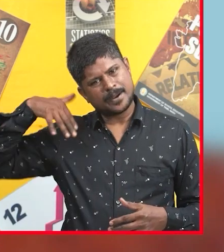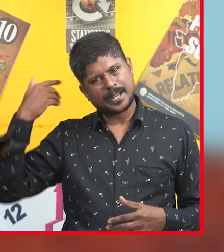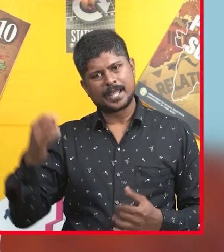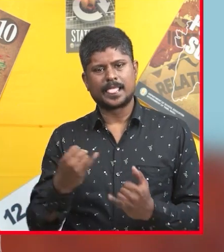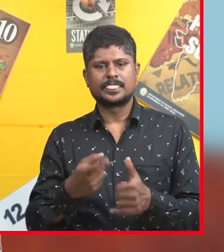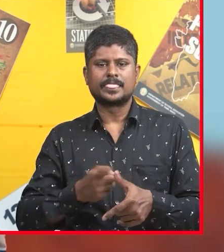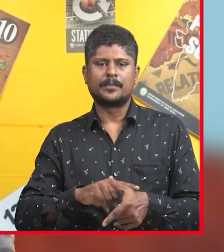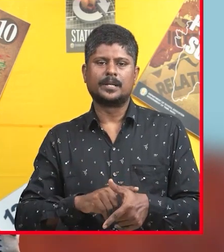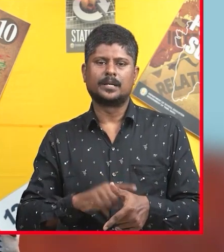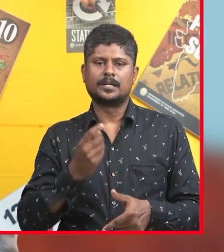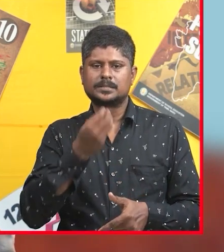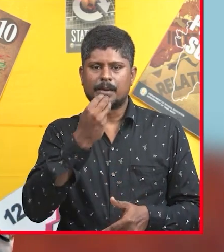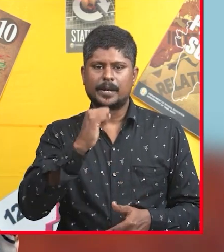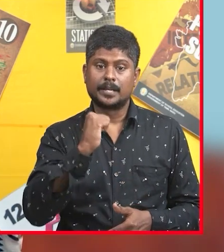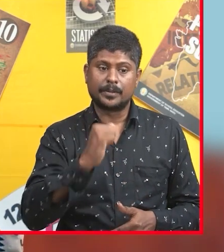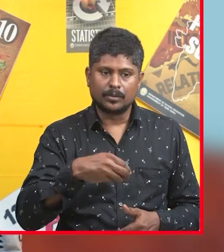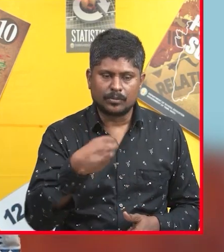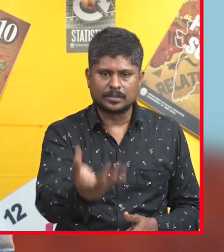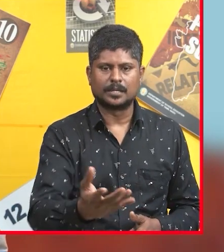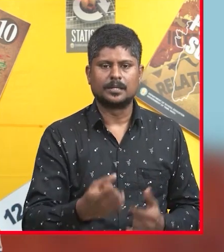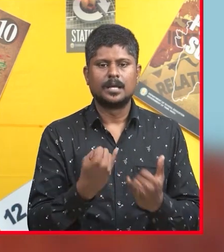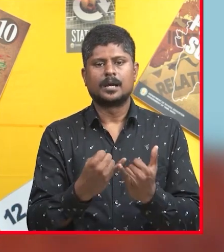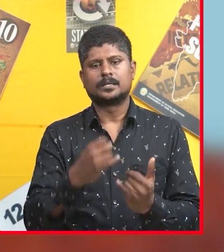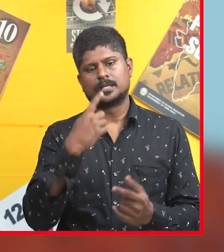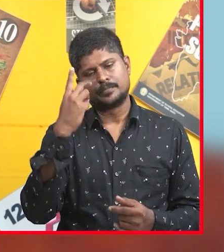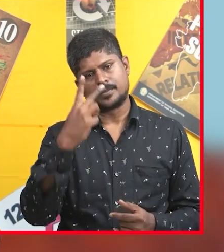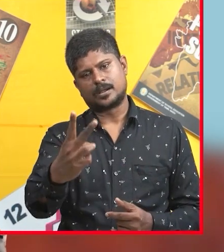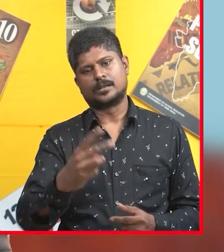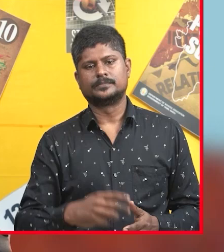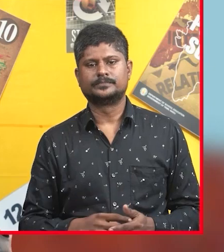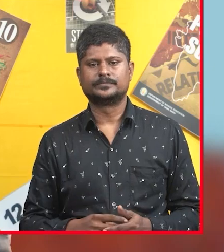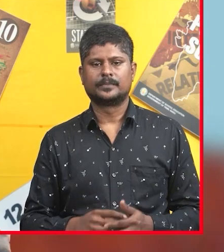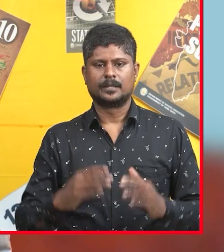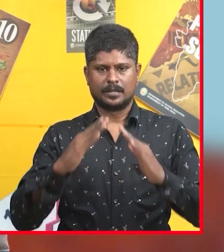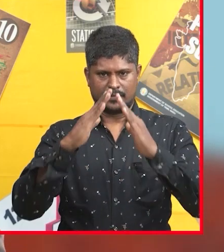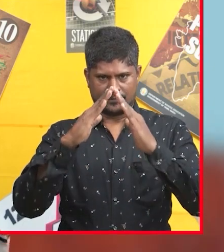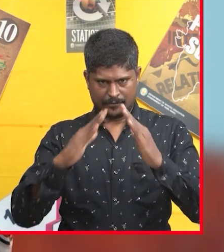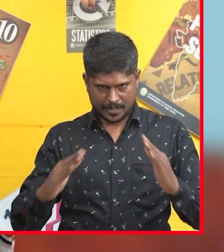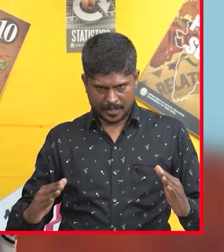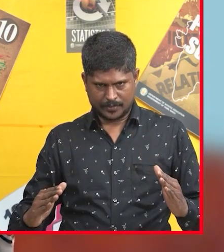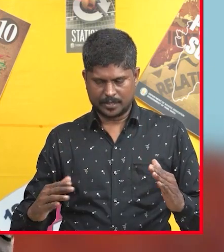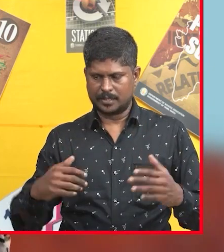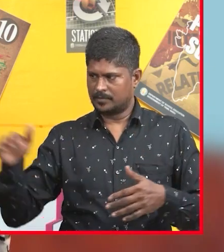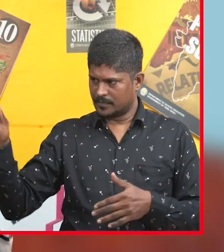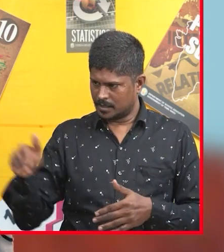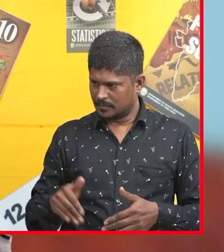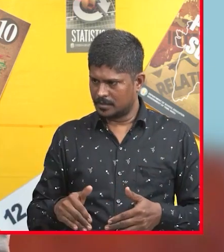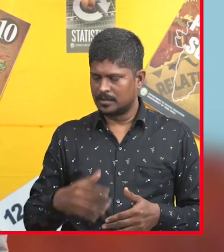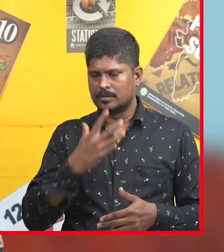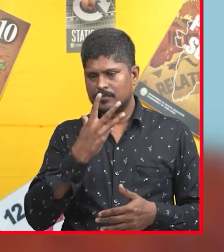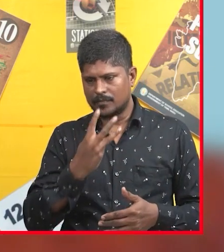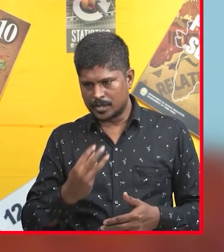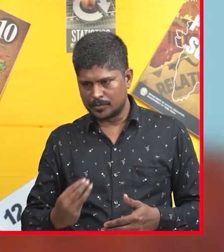எப்படி விருந்தோம்பல் செஞ்சாங்க அப்படிங்கிற கருத்தை பாருங்க. வீட்டுக்கு வந்தவர்க்கு வறுமை சூழ்ந்த